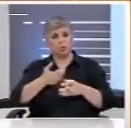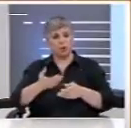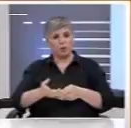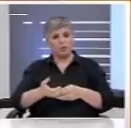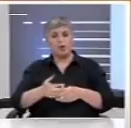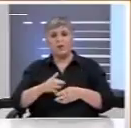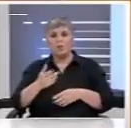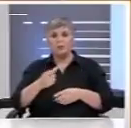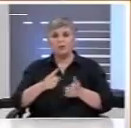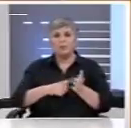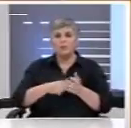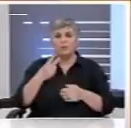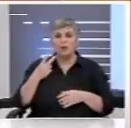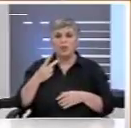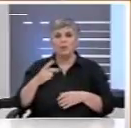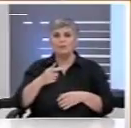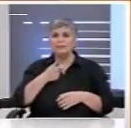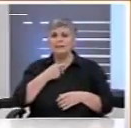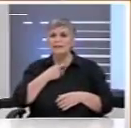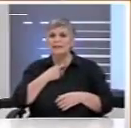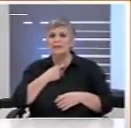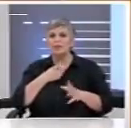ανάγκες. Αλλά αγκυρώνει και κάτι άλλο.